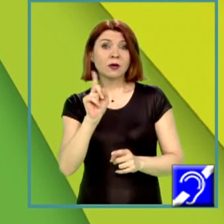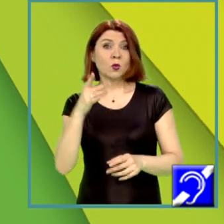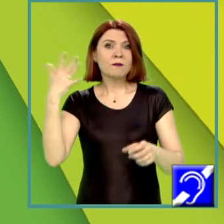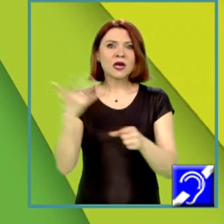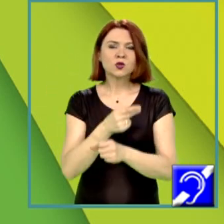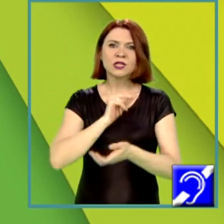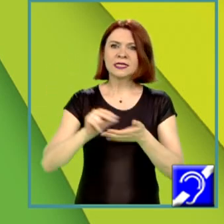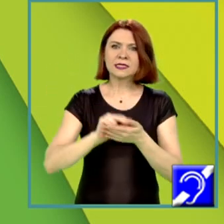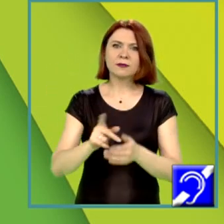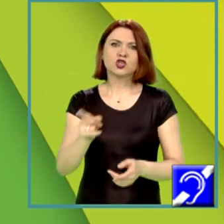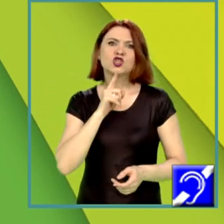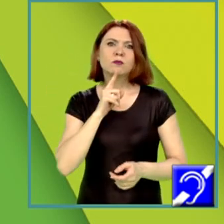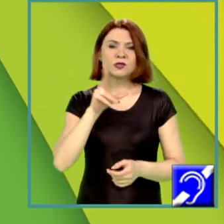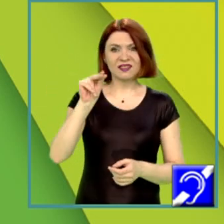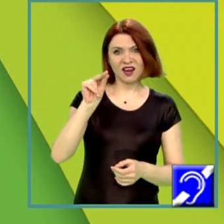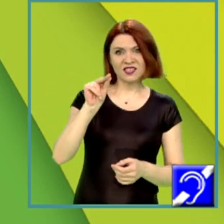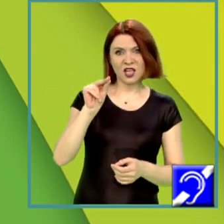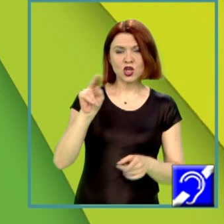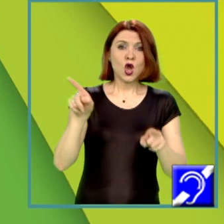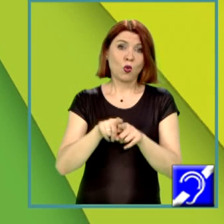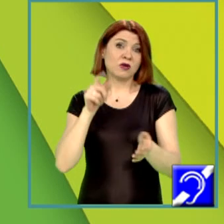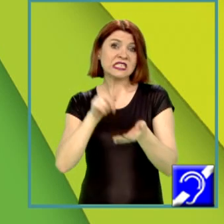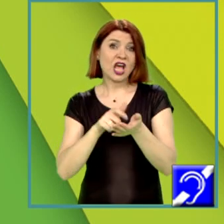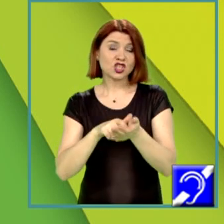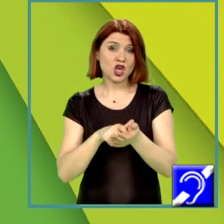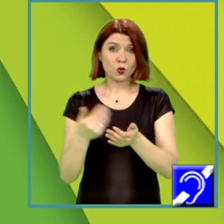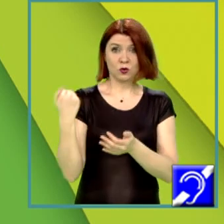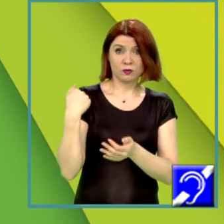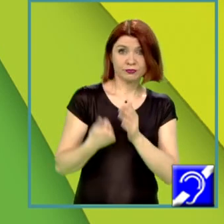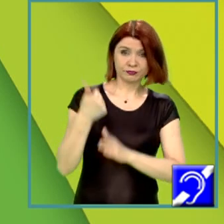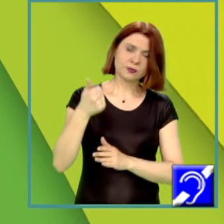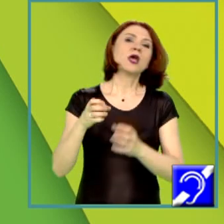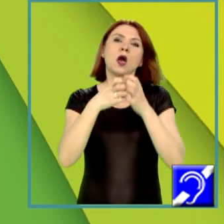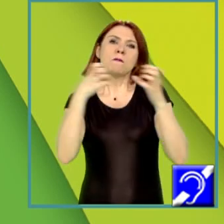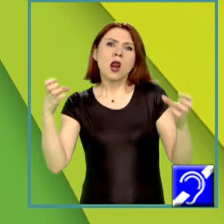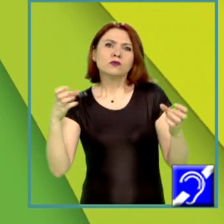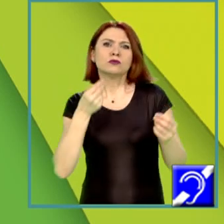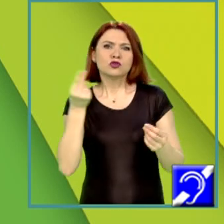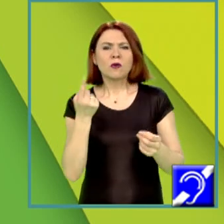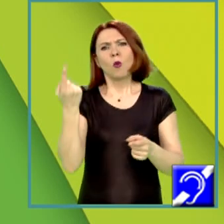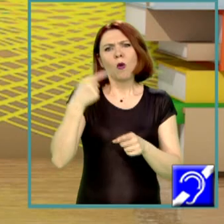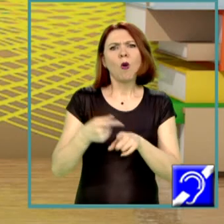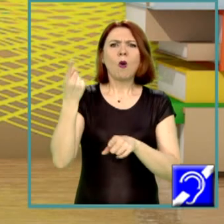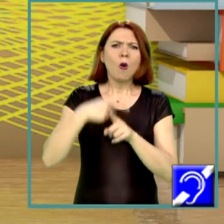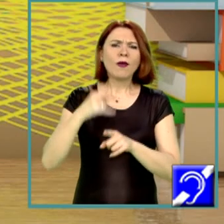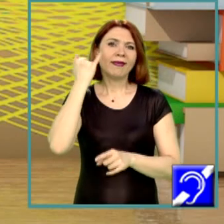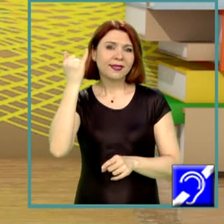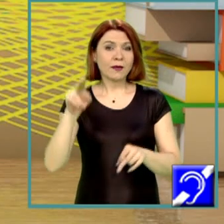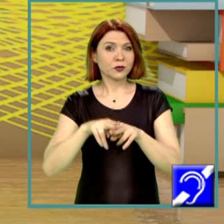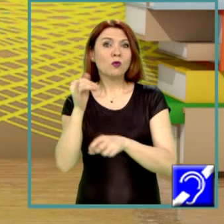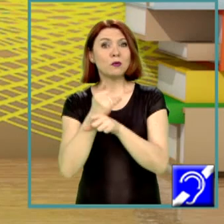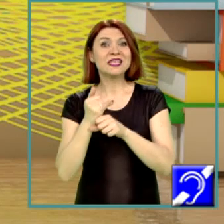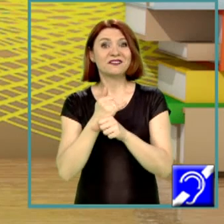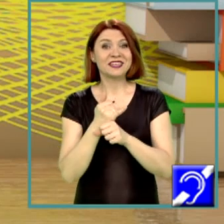am reușit să scriem minim 30 de cuvinte așa Cum li sa cerut în cerință prelungim enunțul cu încă o idee așa cum